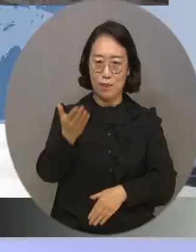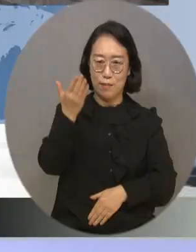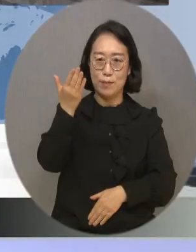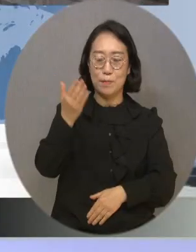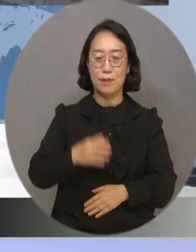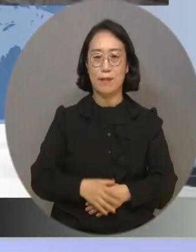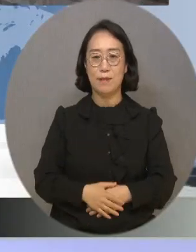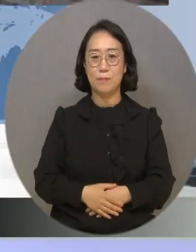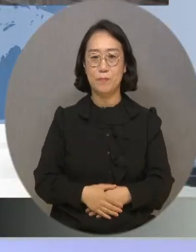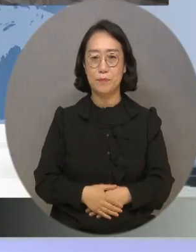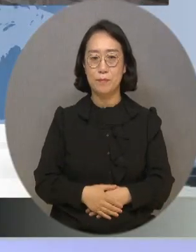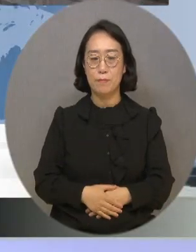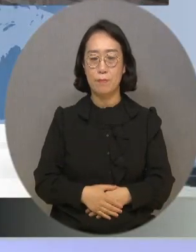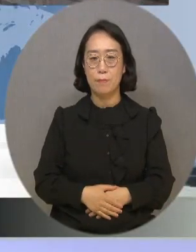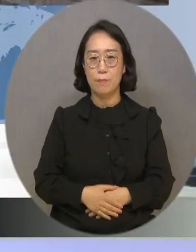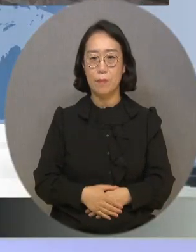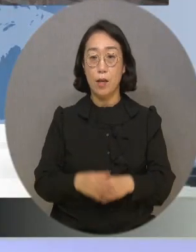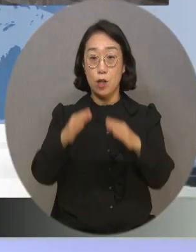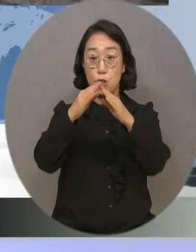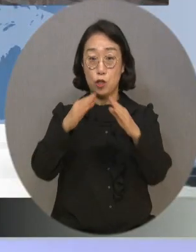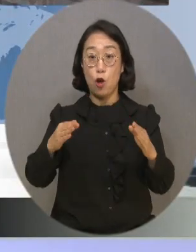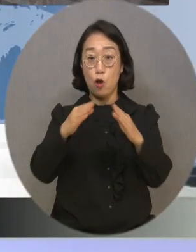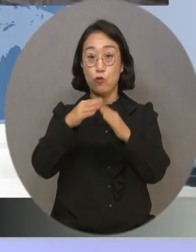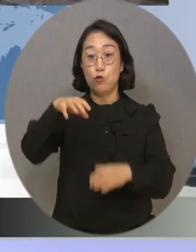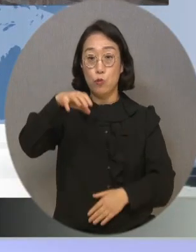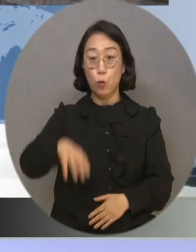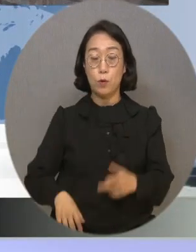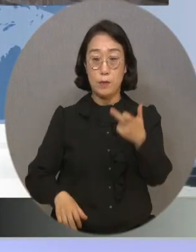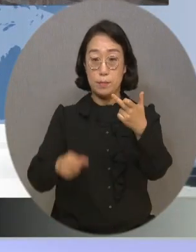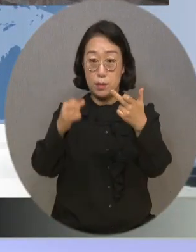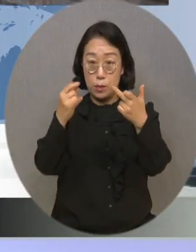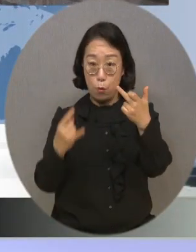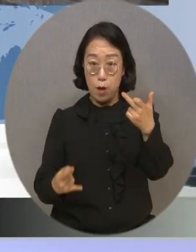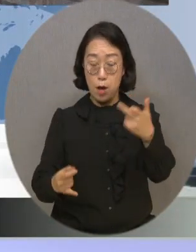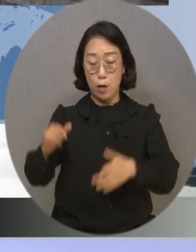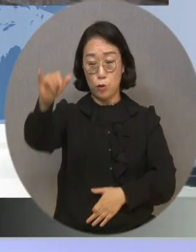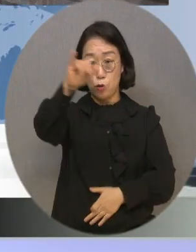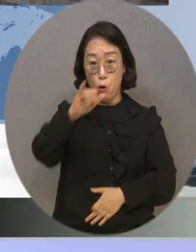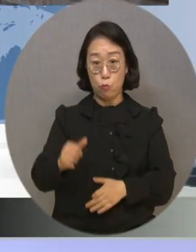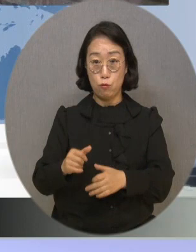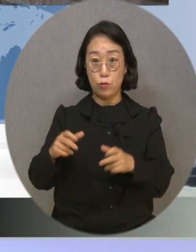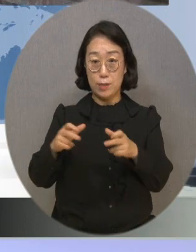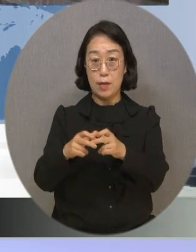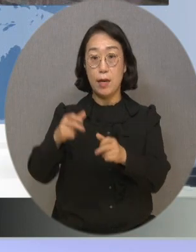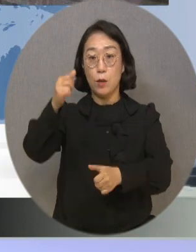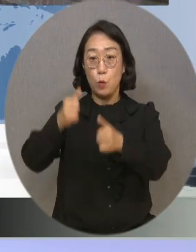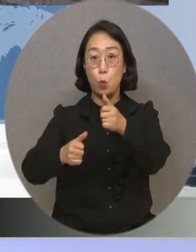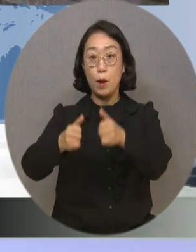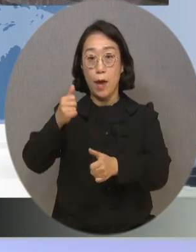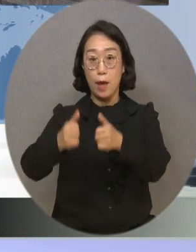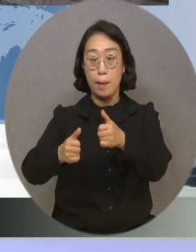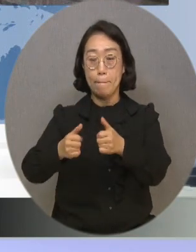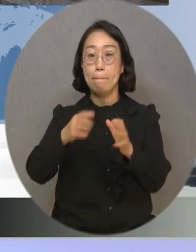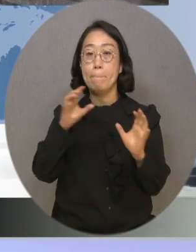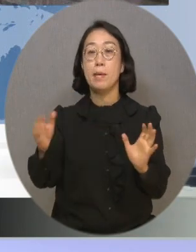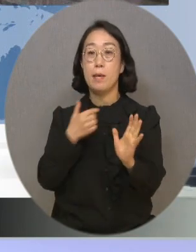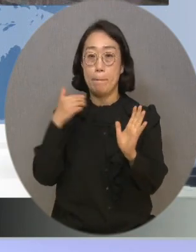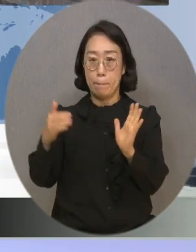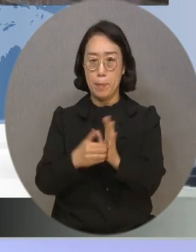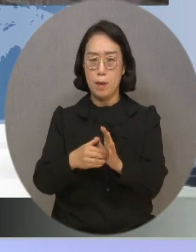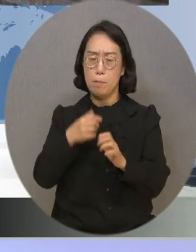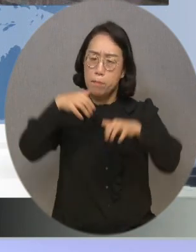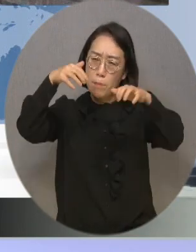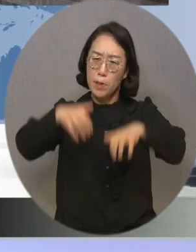정우선입니다. 풍류의 고장 전주에서 제17회 전국 장애인가요제가 열렸습니다. 비가 오는 날씨에도